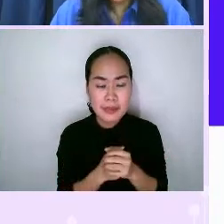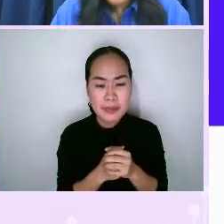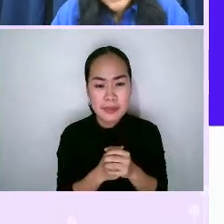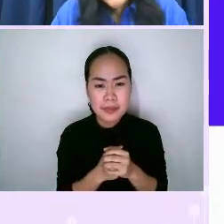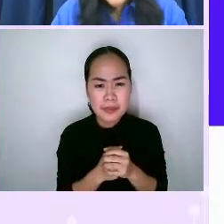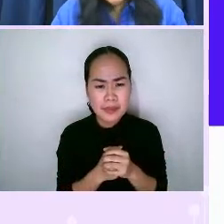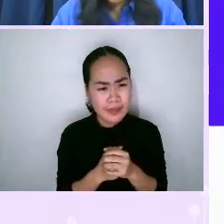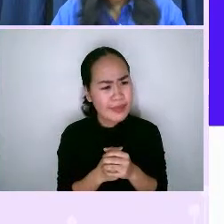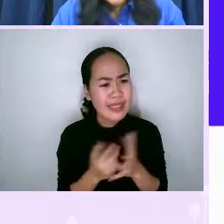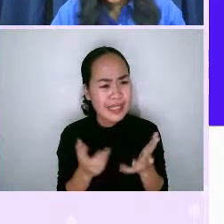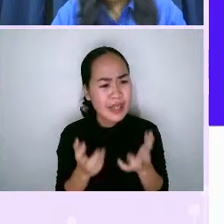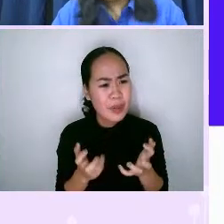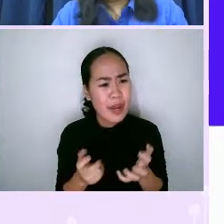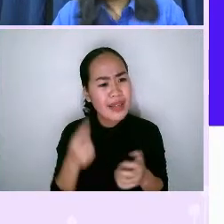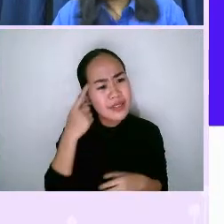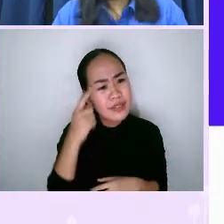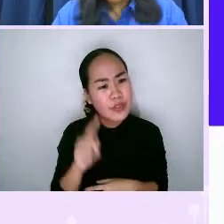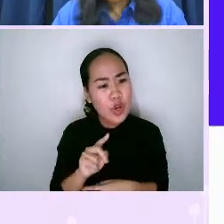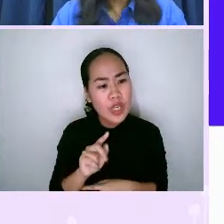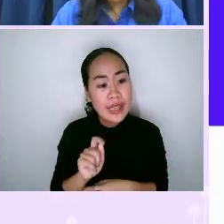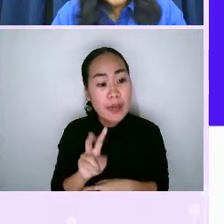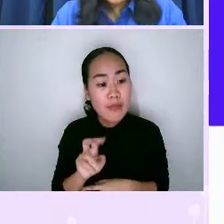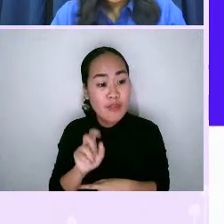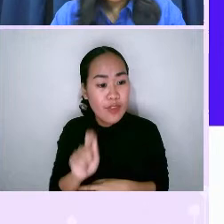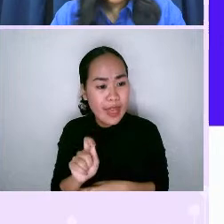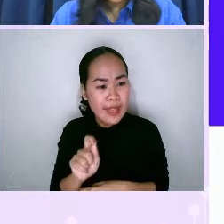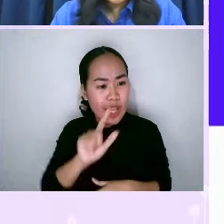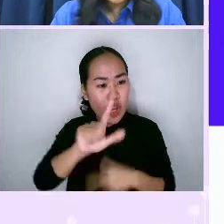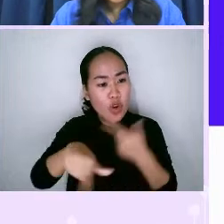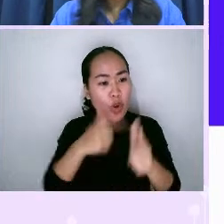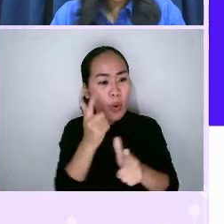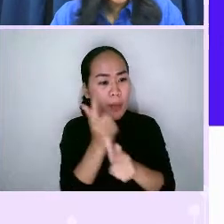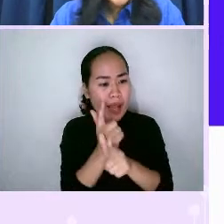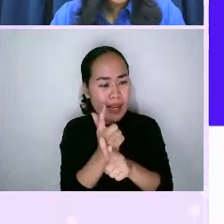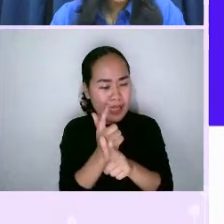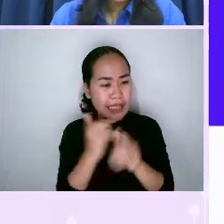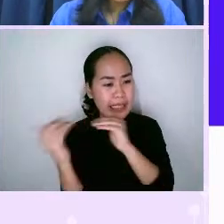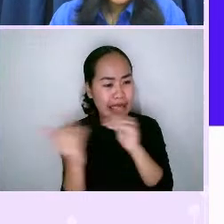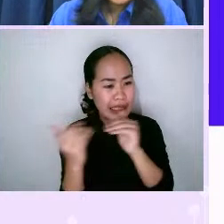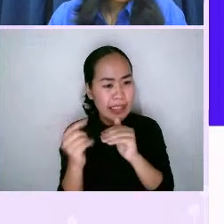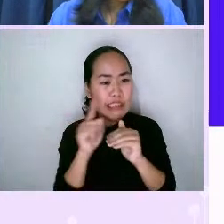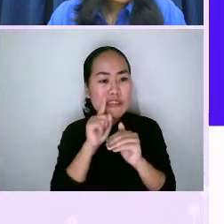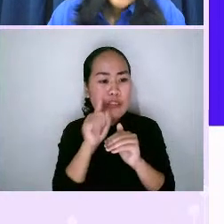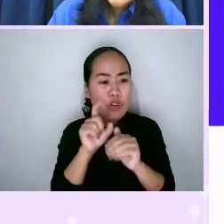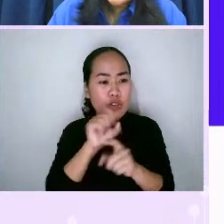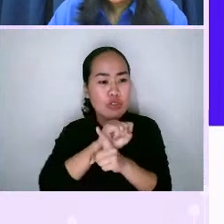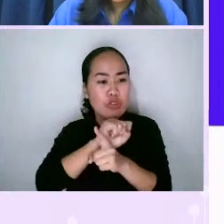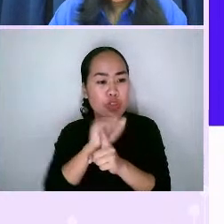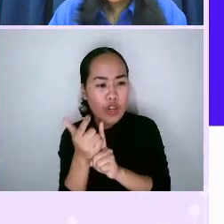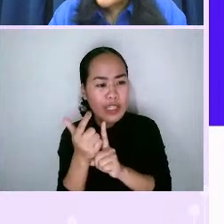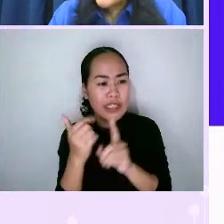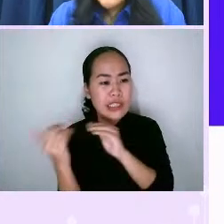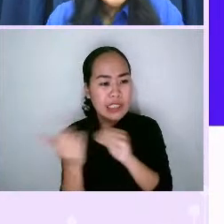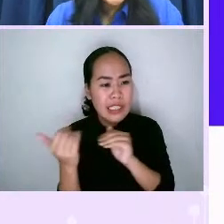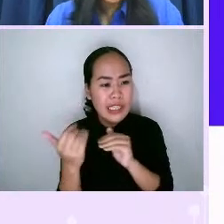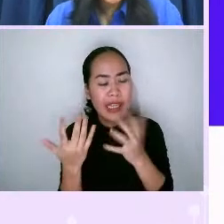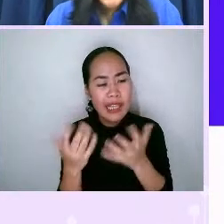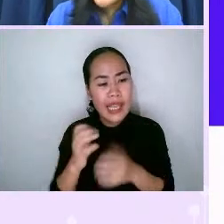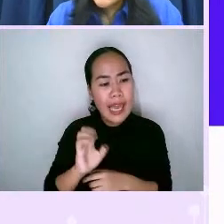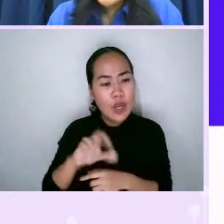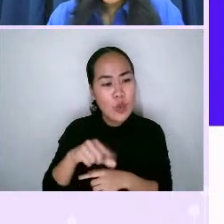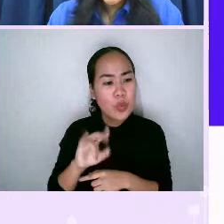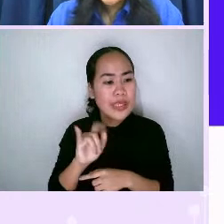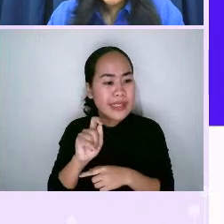ay magamit ang TVET for global competitiveness and social equity. From courses such as digital